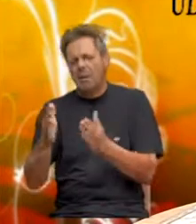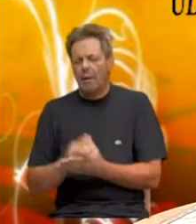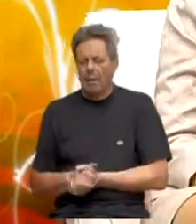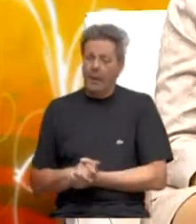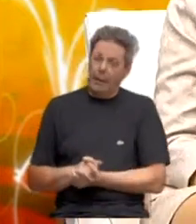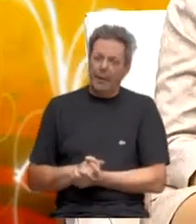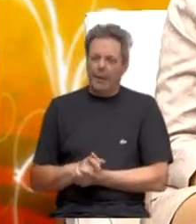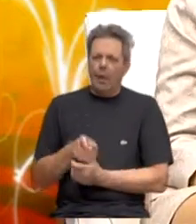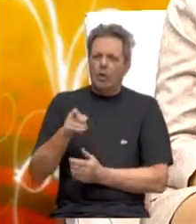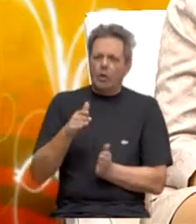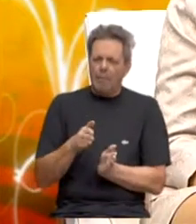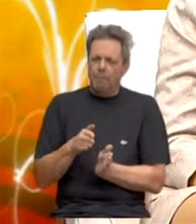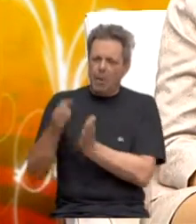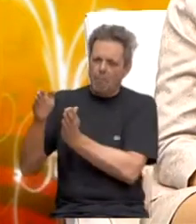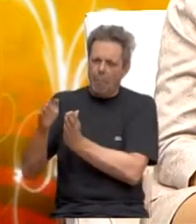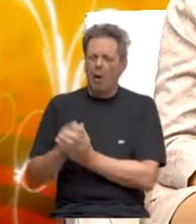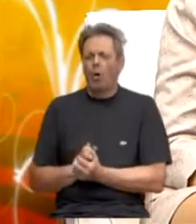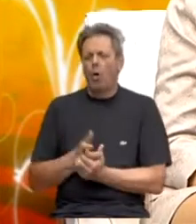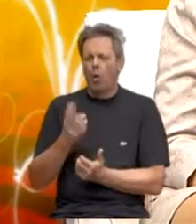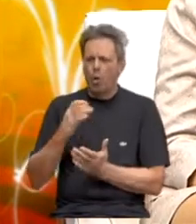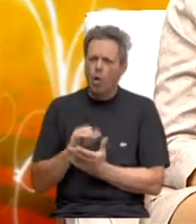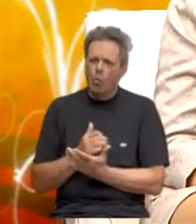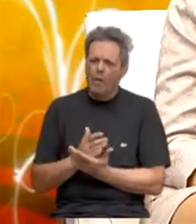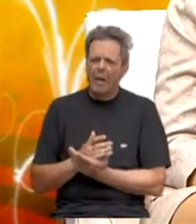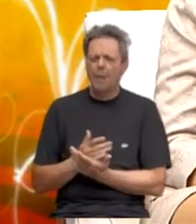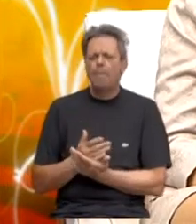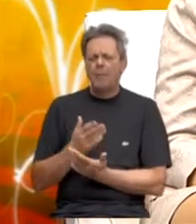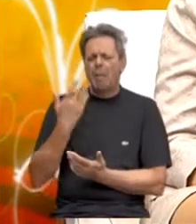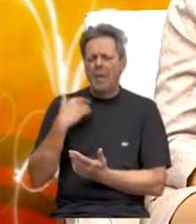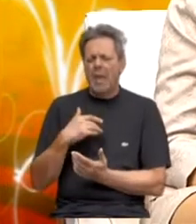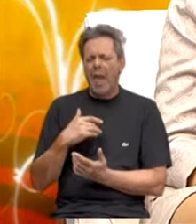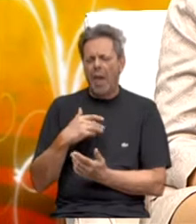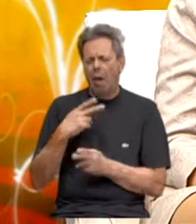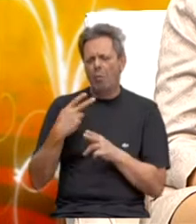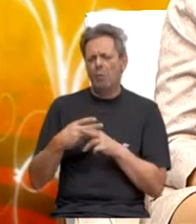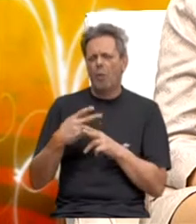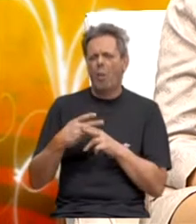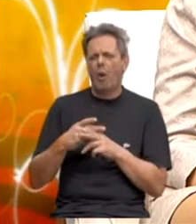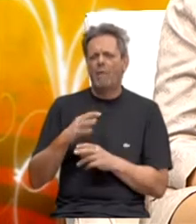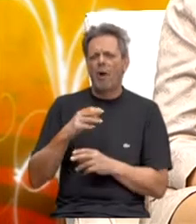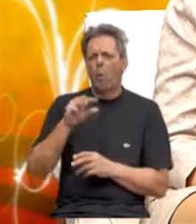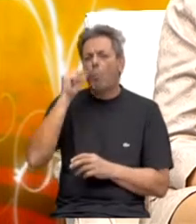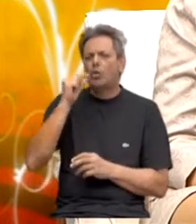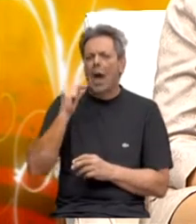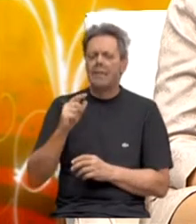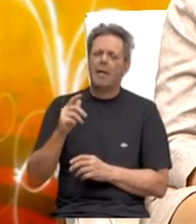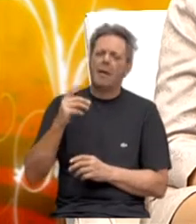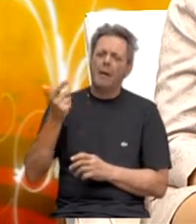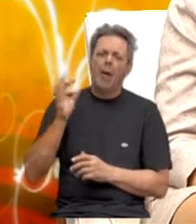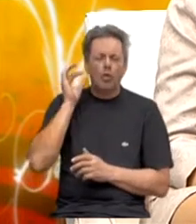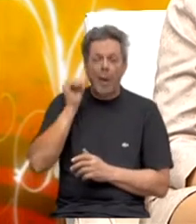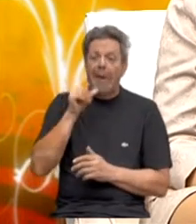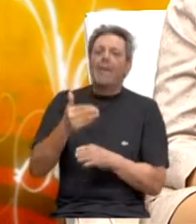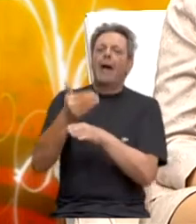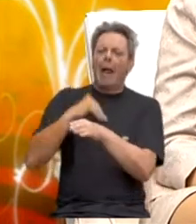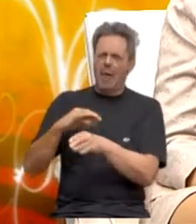to pomaklo nekako. Još uvijek od akutnog infarkta miokarda češće boljevaju muškarci nego žene i oni ranije nego žene.